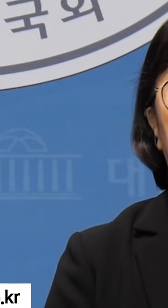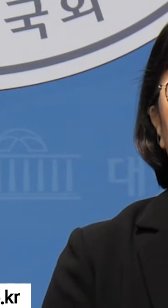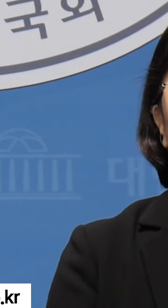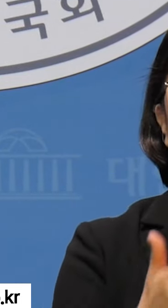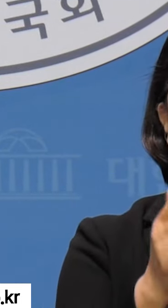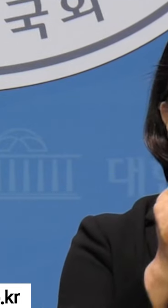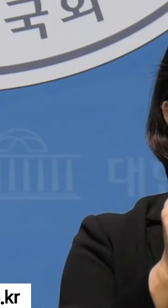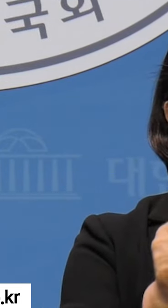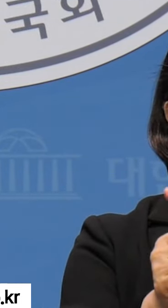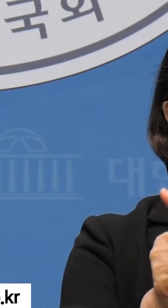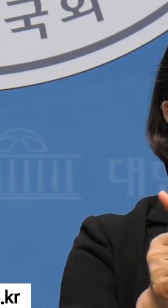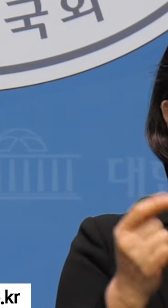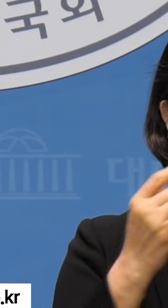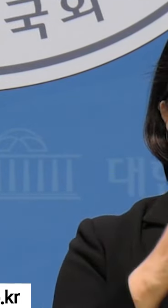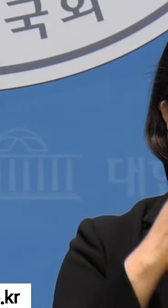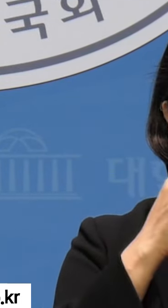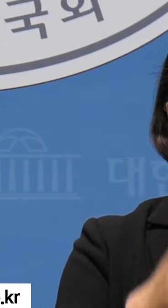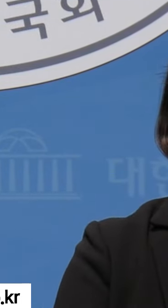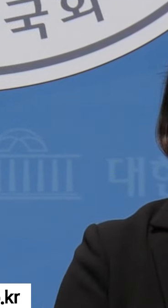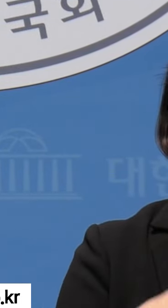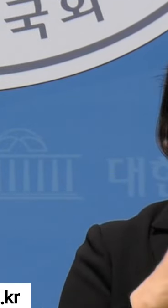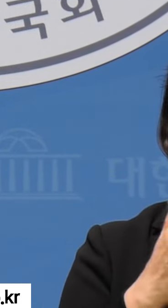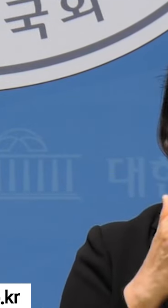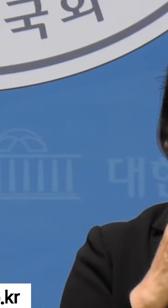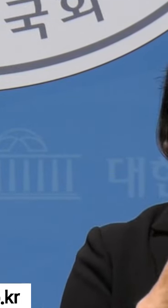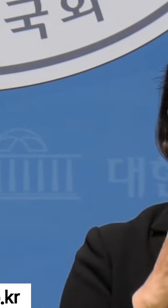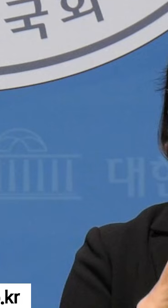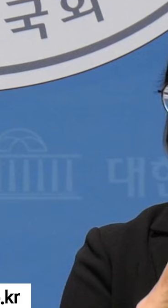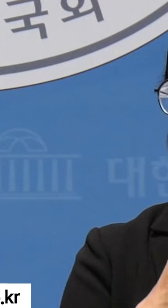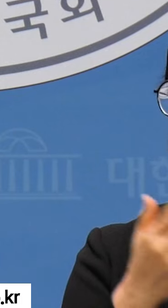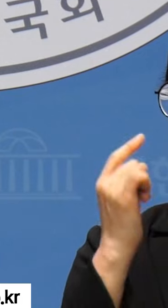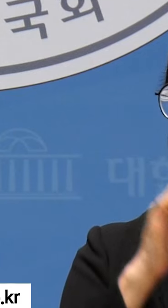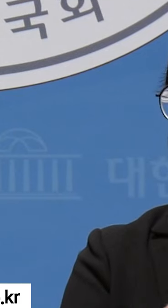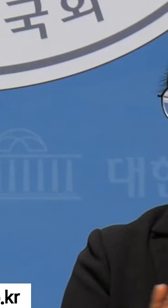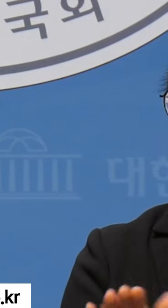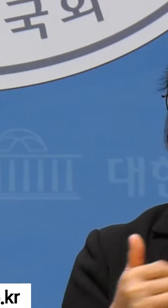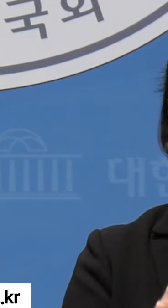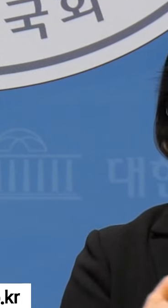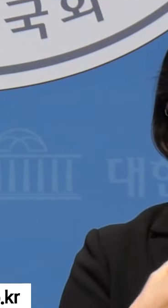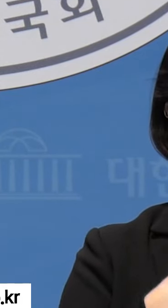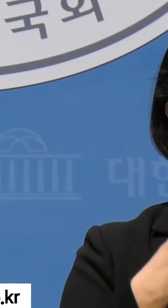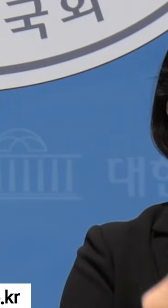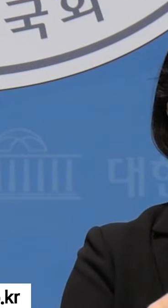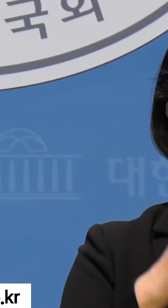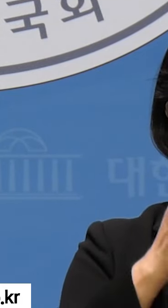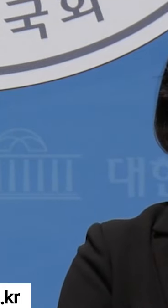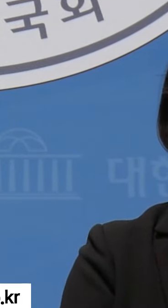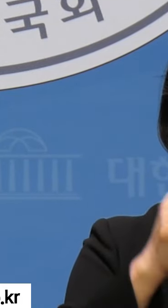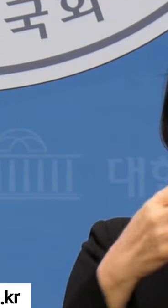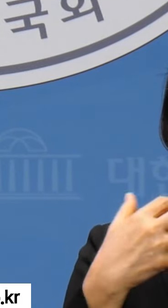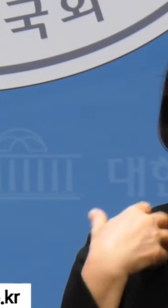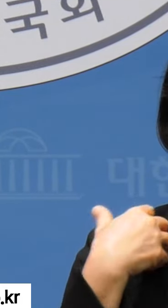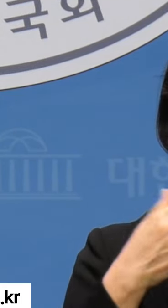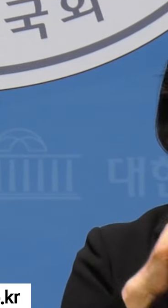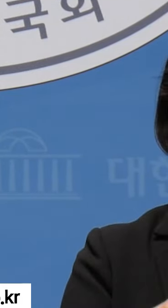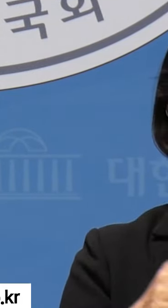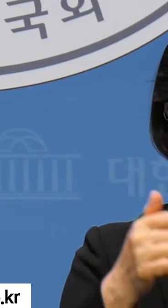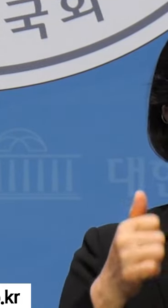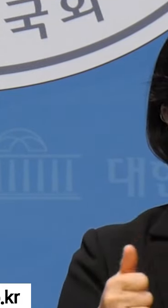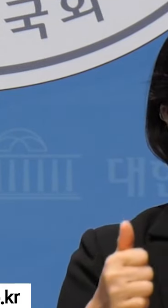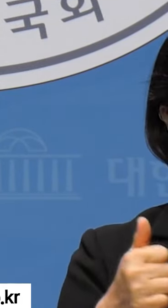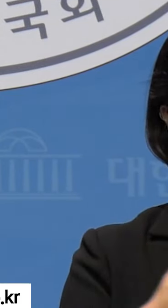이재명 대표를 중심으로 민주주의와 민생, 평화를 이기로 몰아넣는 무능한 윤석열 정권